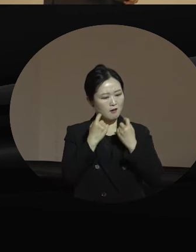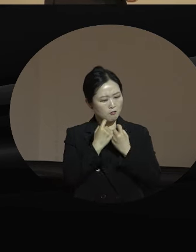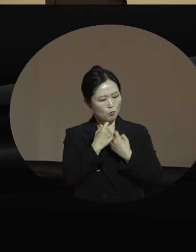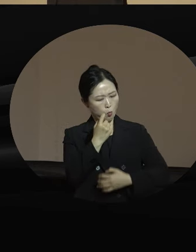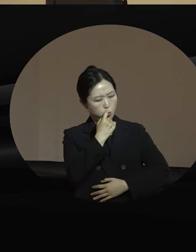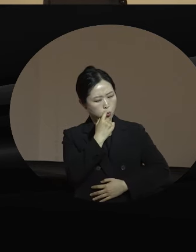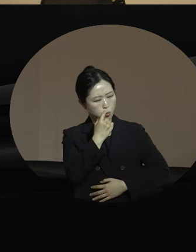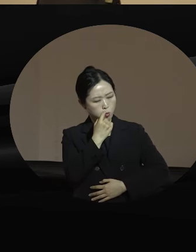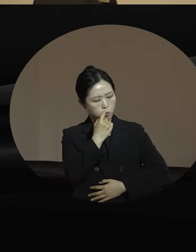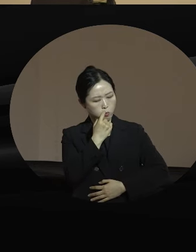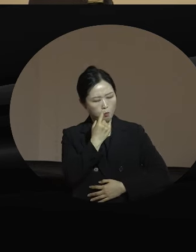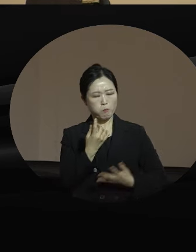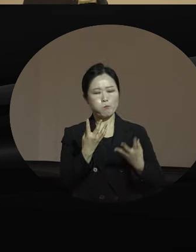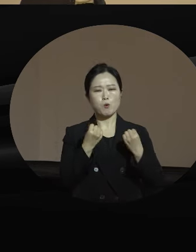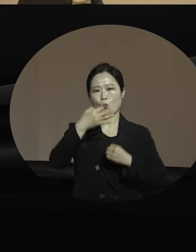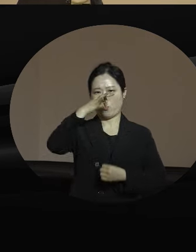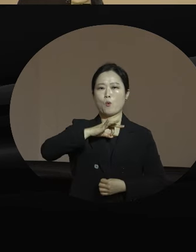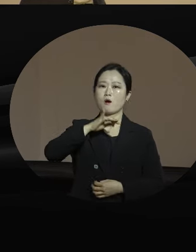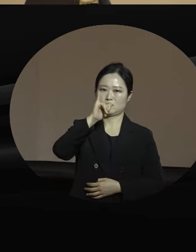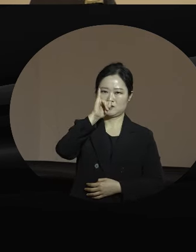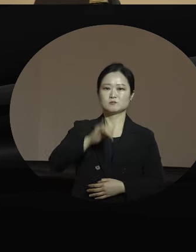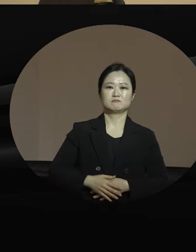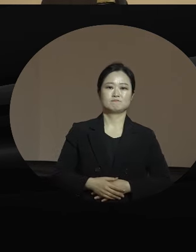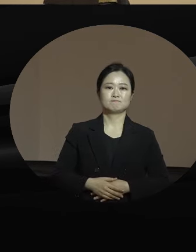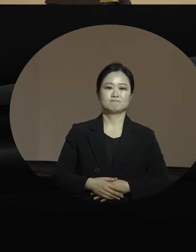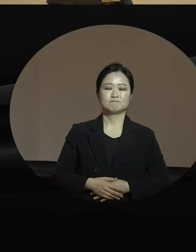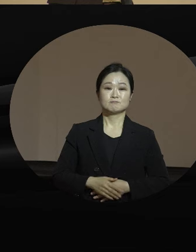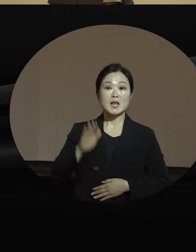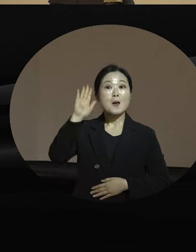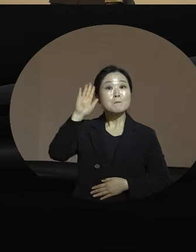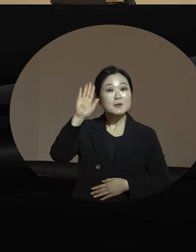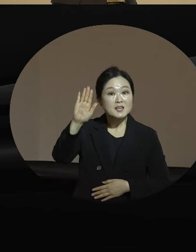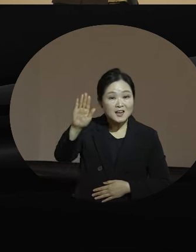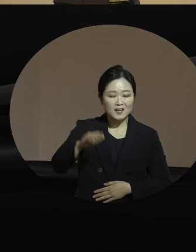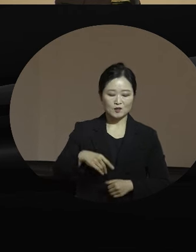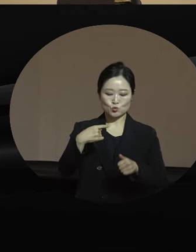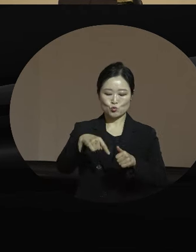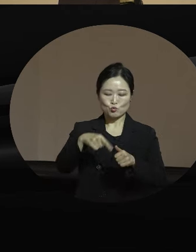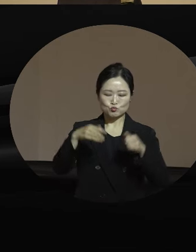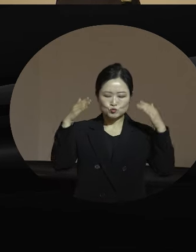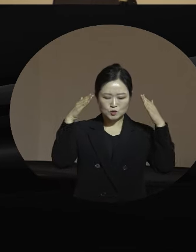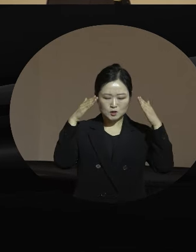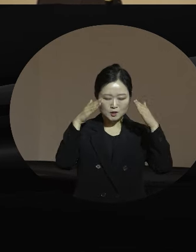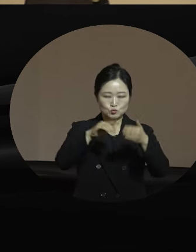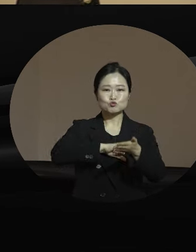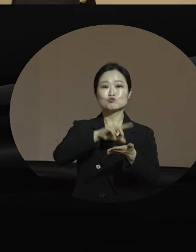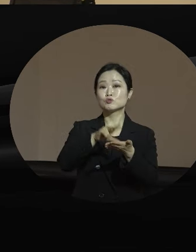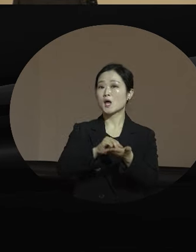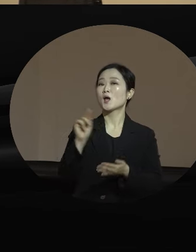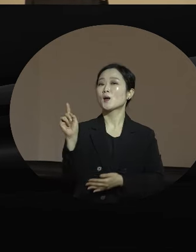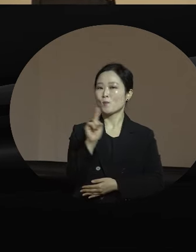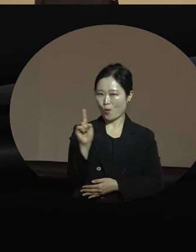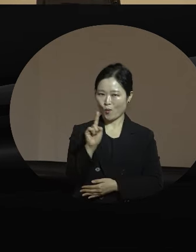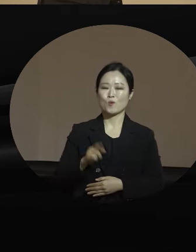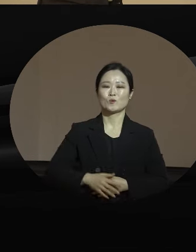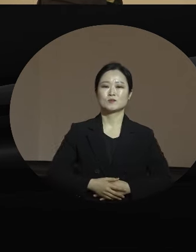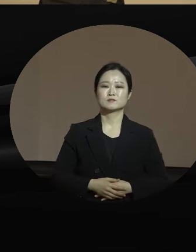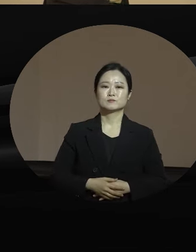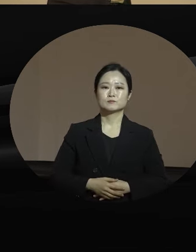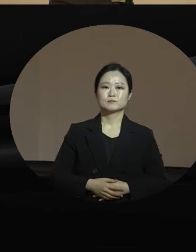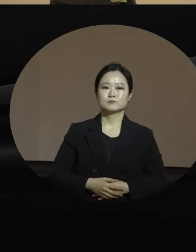같아요. 이런 환경에서 미래에 우리는 어떤 거에 초점을 맞춰야 되는가가 화두가 될 텐데 제가 생각하는